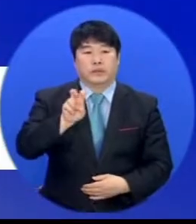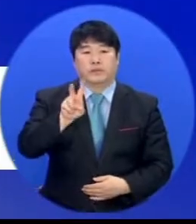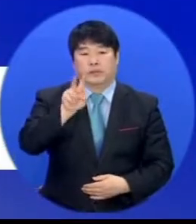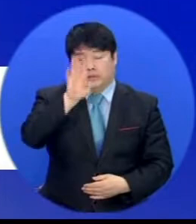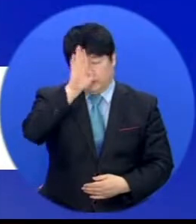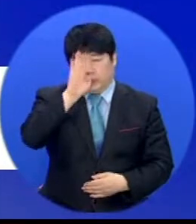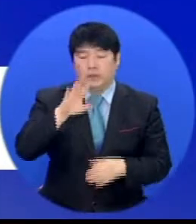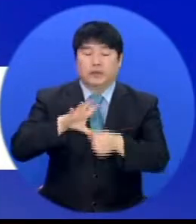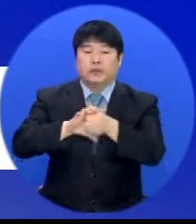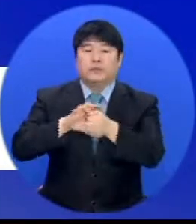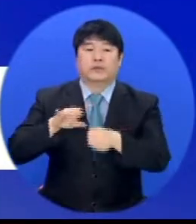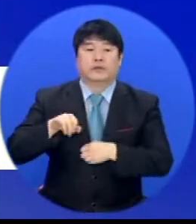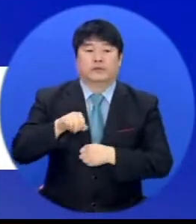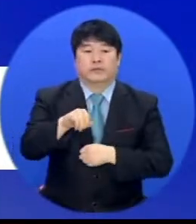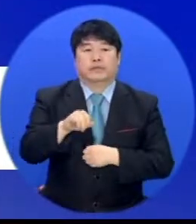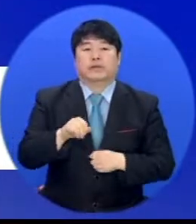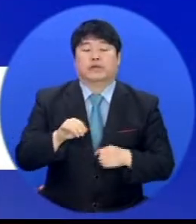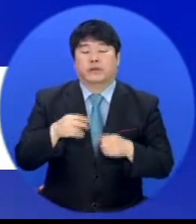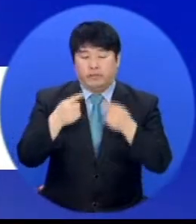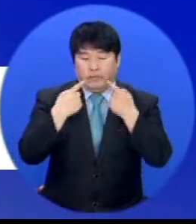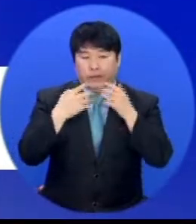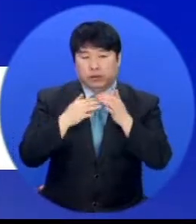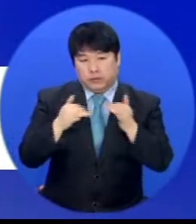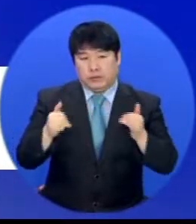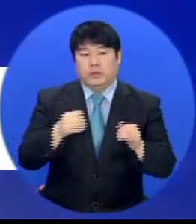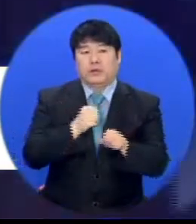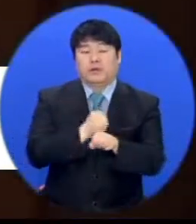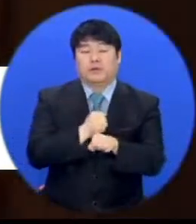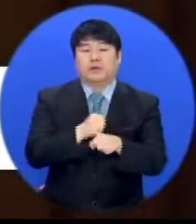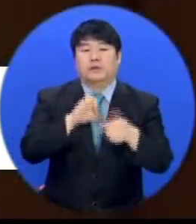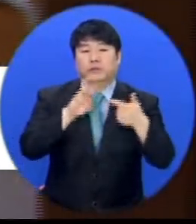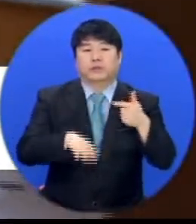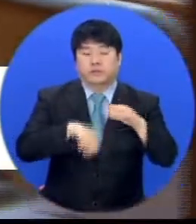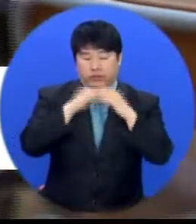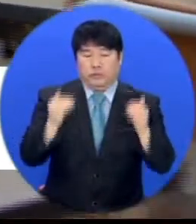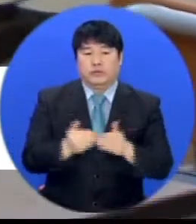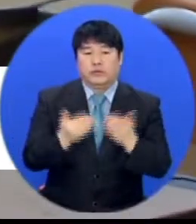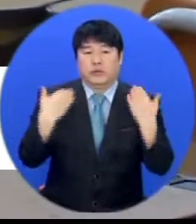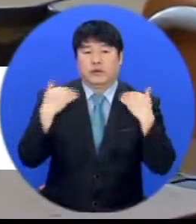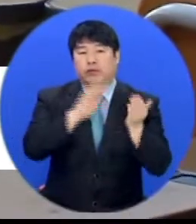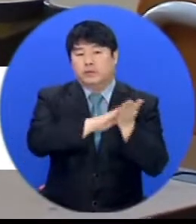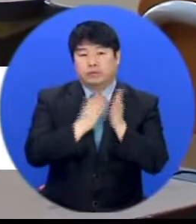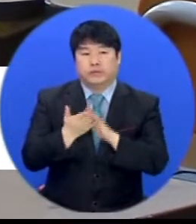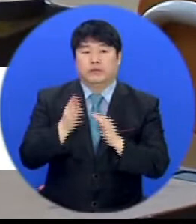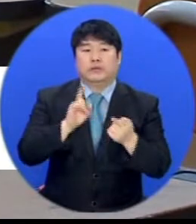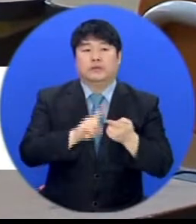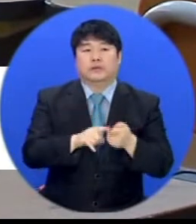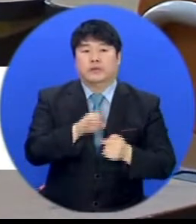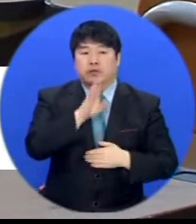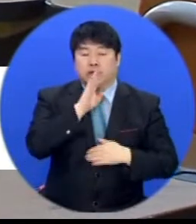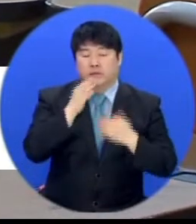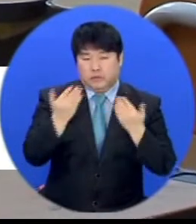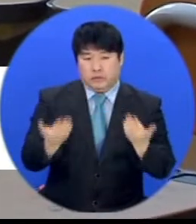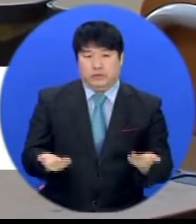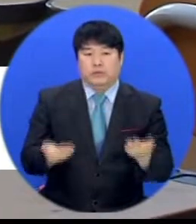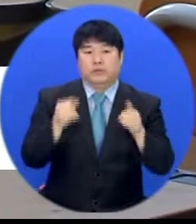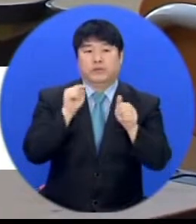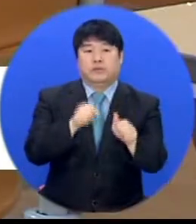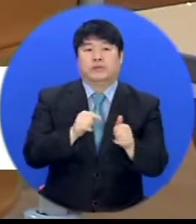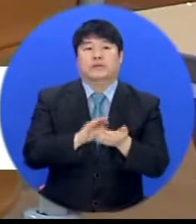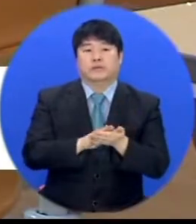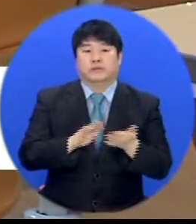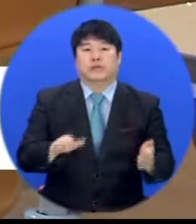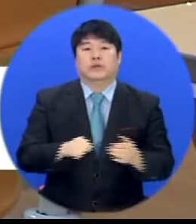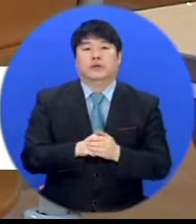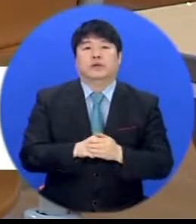22번째 신종 코로나 바이러스 확진 환자가 나온 나주 지역의 모든 학교와 유치원에 대해 사실상 휴교 조치가